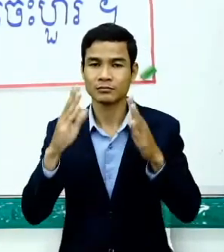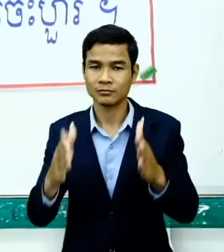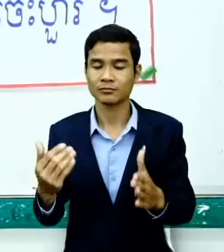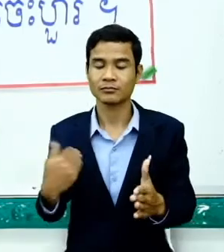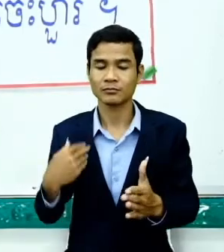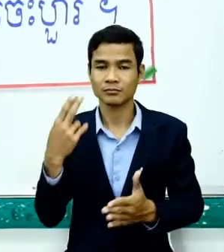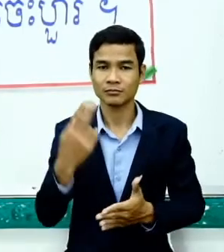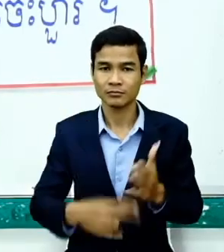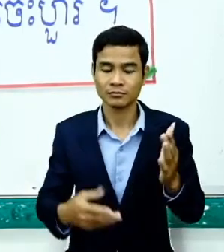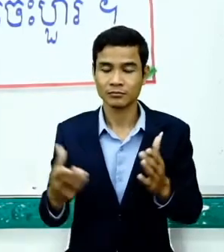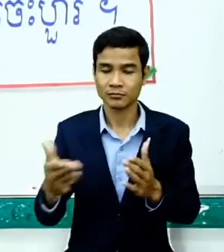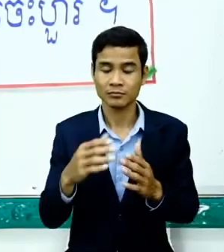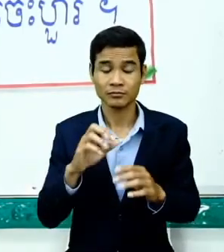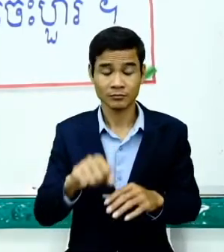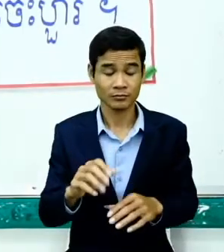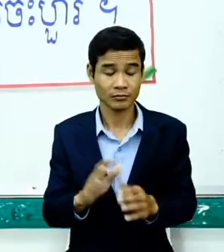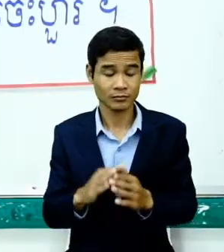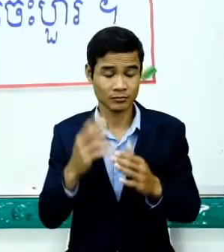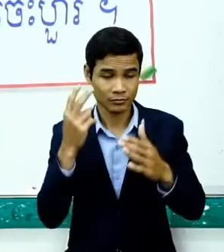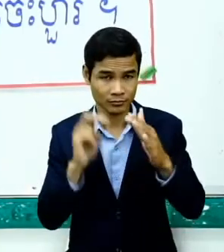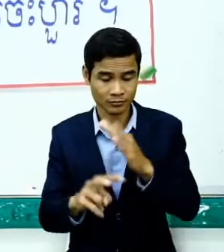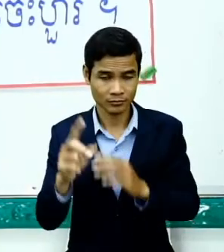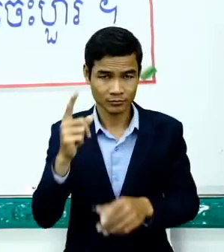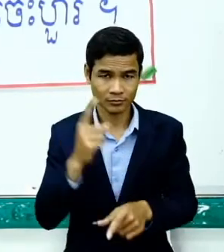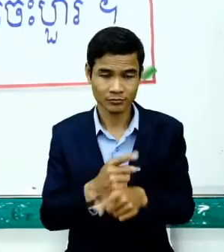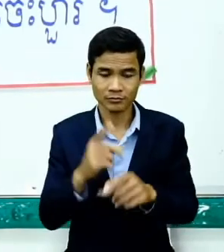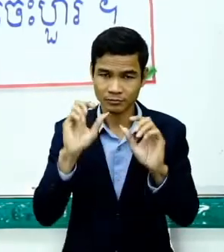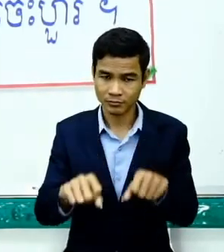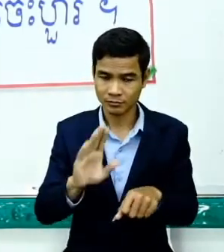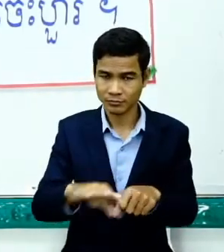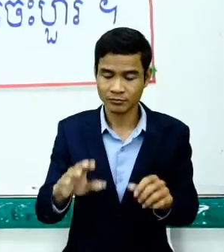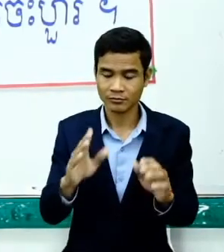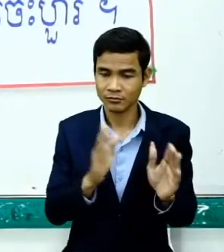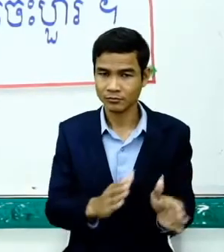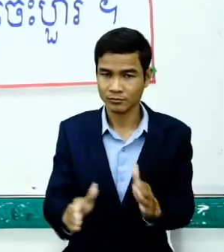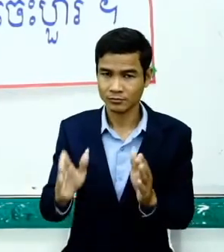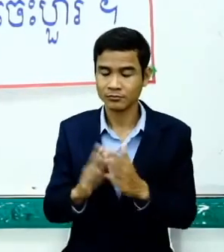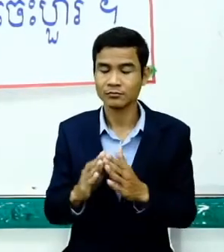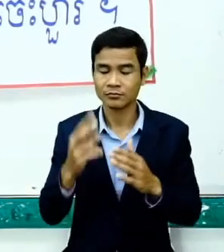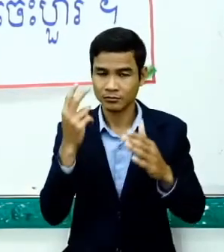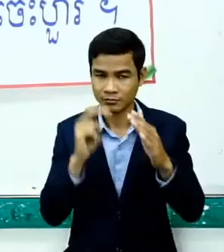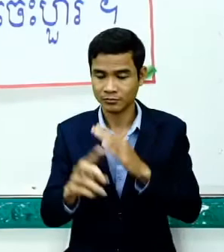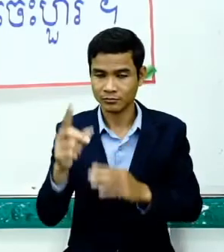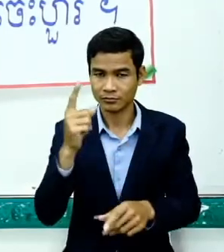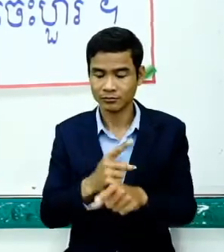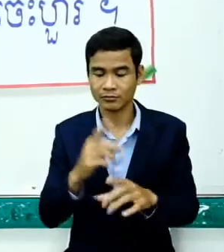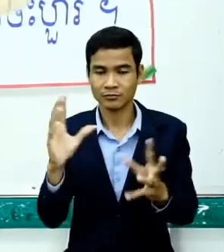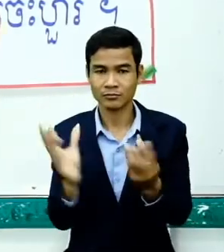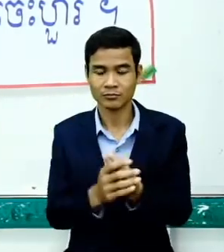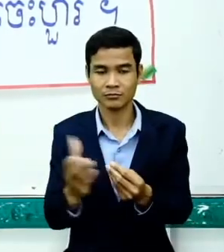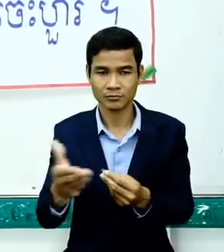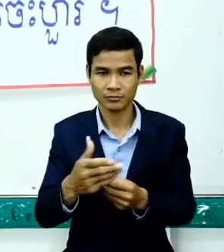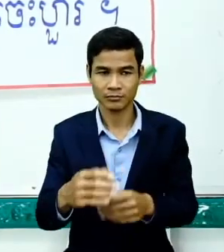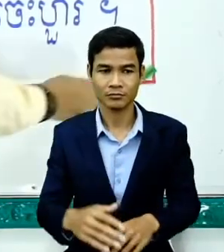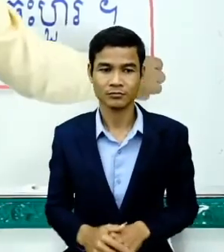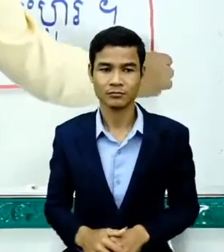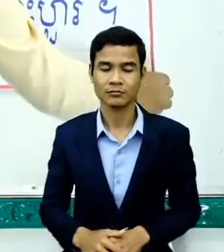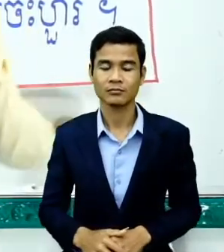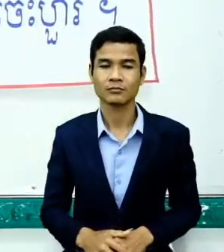ងមានអ្វីឲ្យកូនទូទាយហើយកូនទូទាយត្រូវដែរឬទេកូនកូនត្រៀមខ្លួនទូទាយឲ្យបានត្រឹមត្រូវទាំងអស់គ្នា